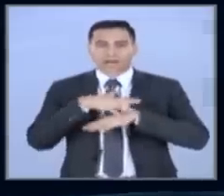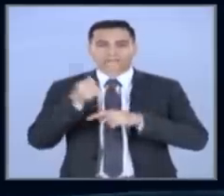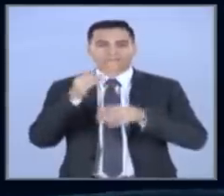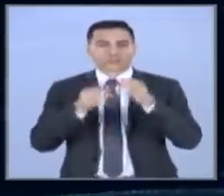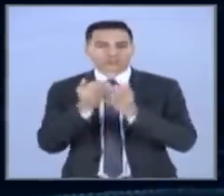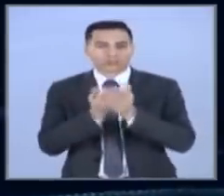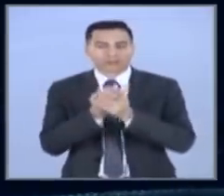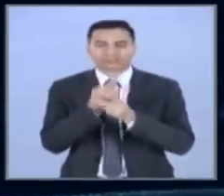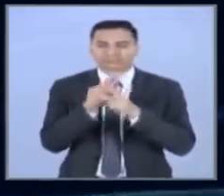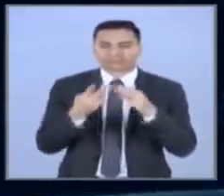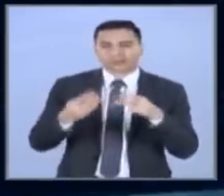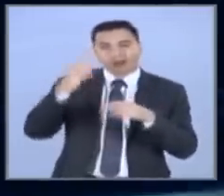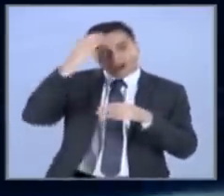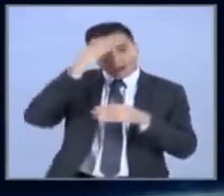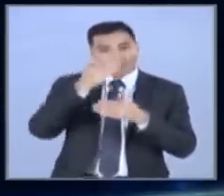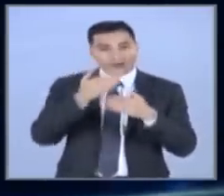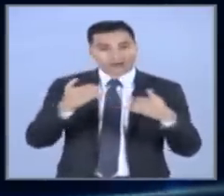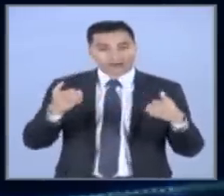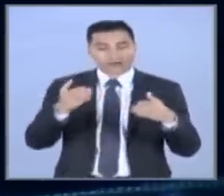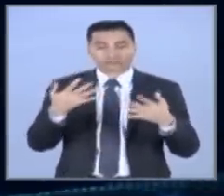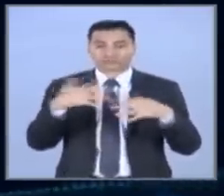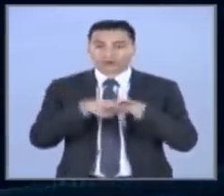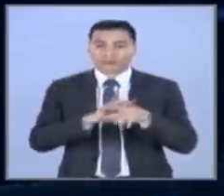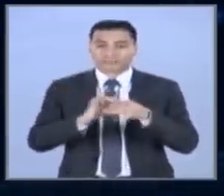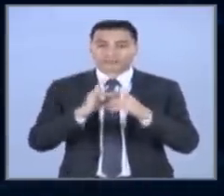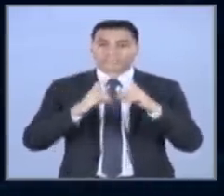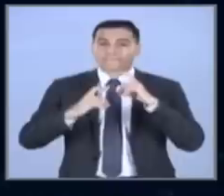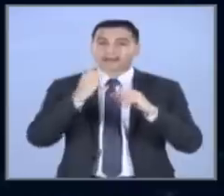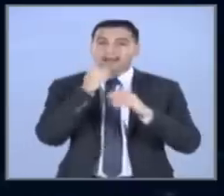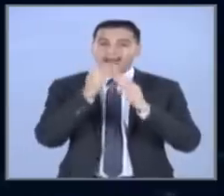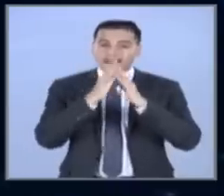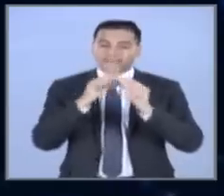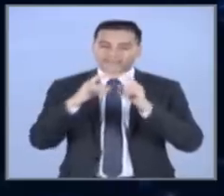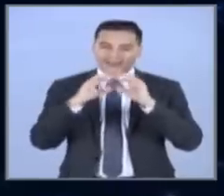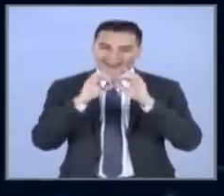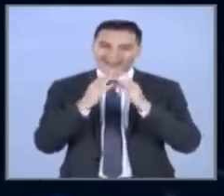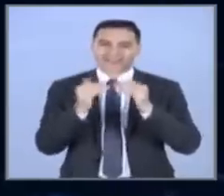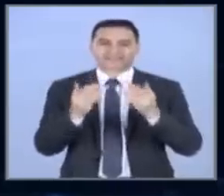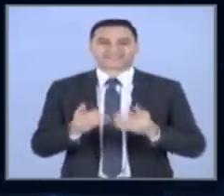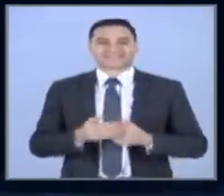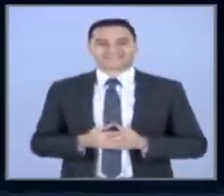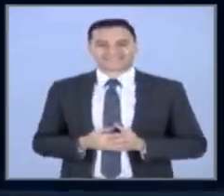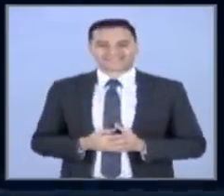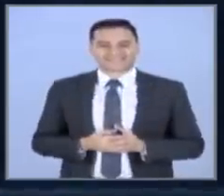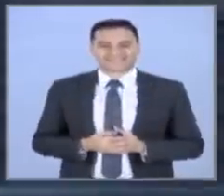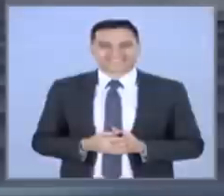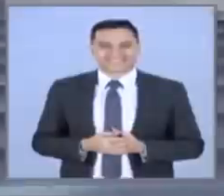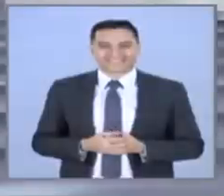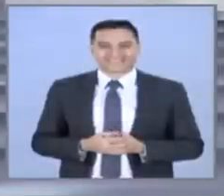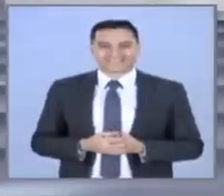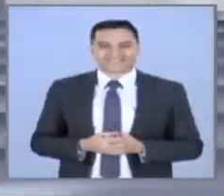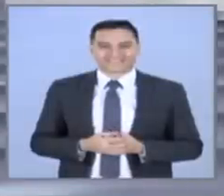المالي. العباقره بشراكه البنك الاهلي المصري، بنك اهل مصر.